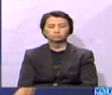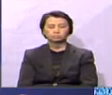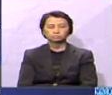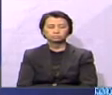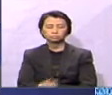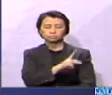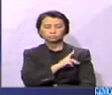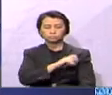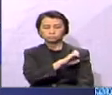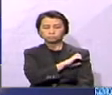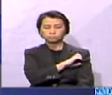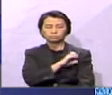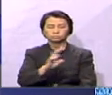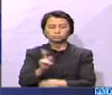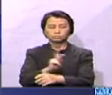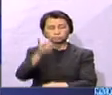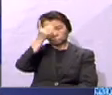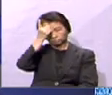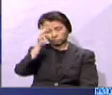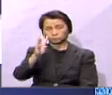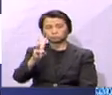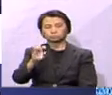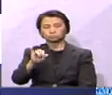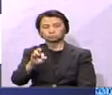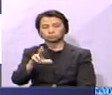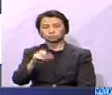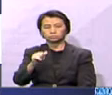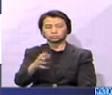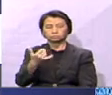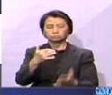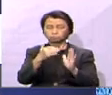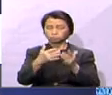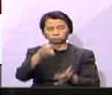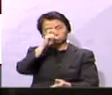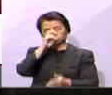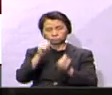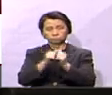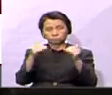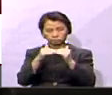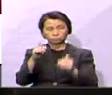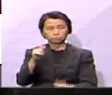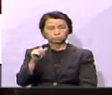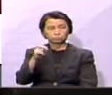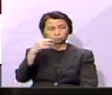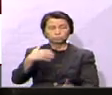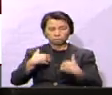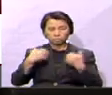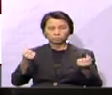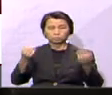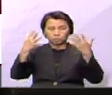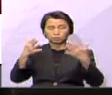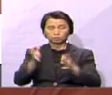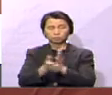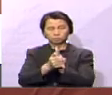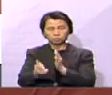Tegas Ketua Pegawai Korporat TNB Datuk Wira Roslan Abdul Rahman, prinsip itu sejajar dengan hasrat TNB untuk melahirkan lebih ramai